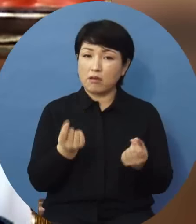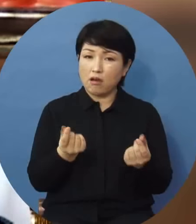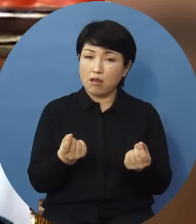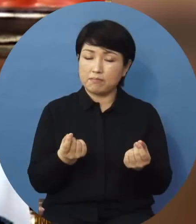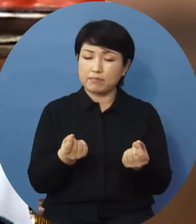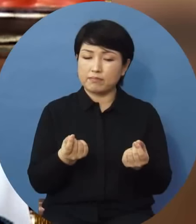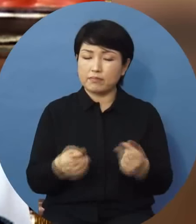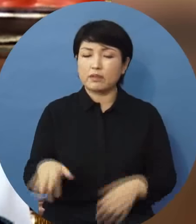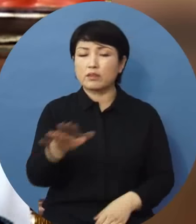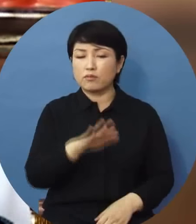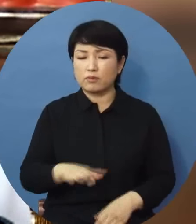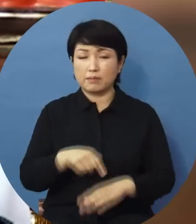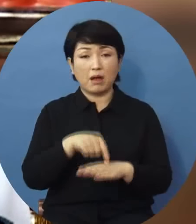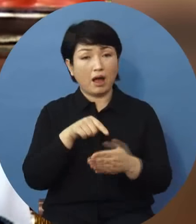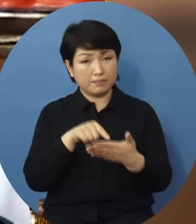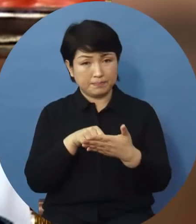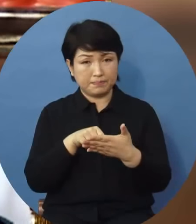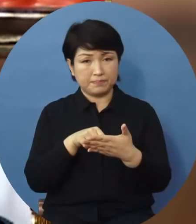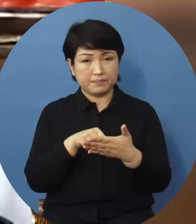그처럼 우리들의 마음에